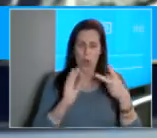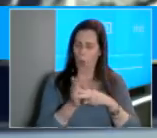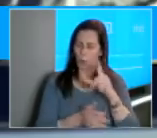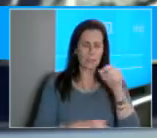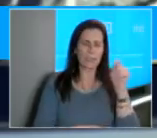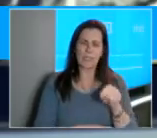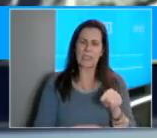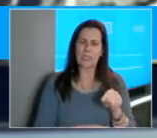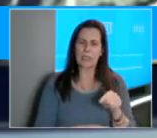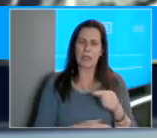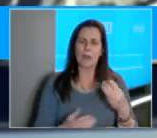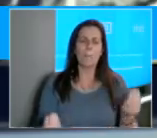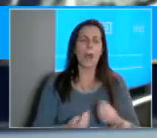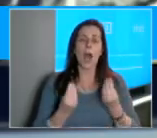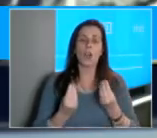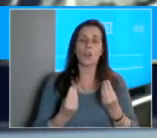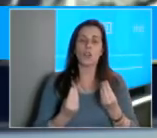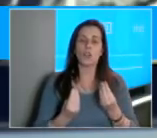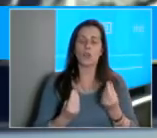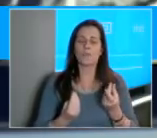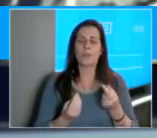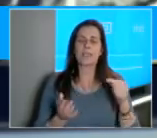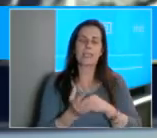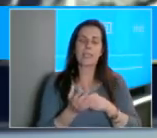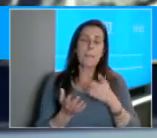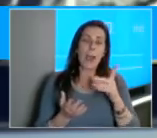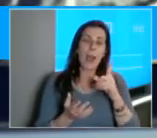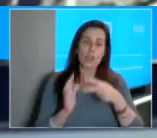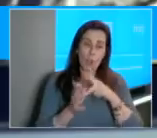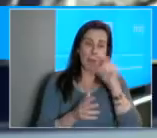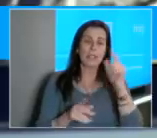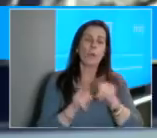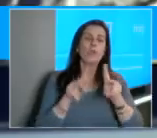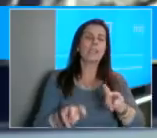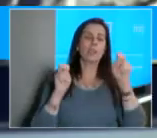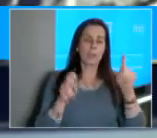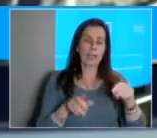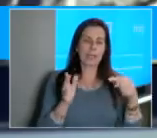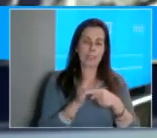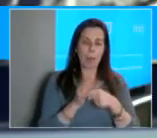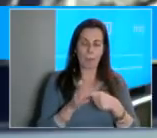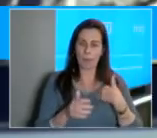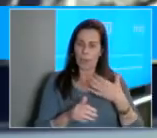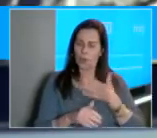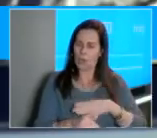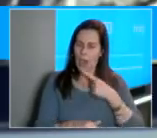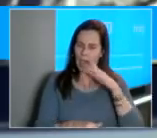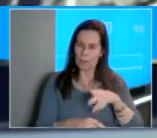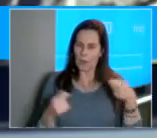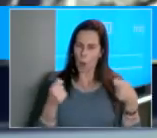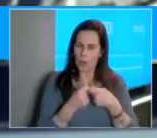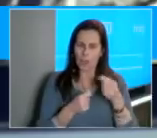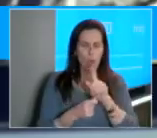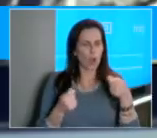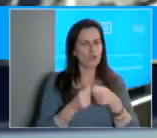המאה, זה היה איזשהו מניע שקל לרכוב עליו בגדול. אבל הייתי רוצה אולי ברשותך להביא את גל הפיגועים הזה בקונטקסט לאו